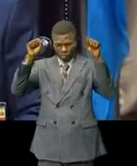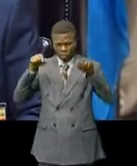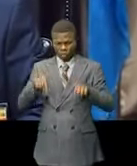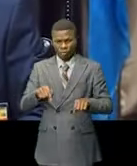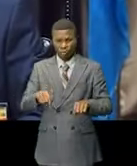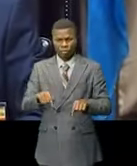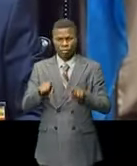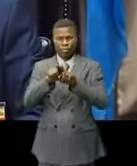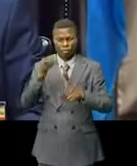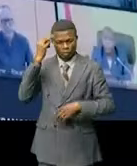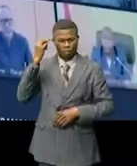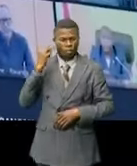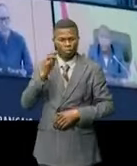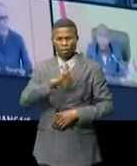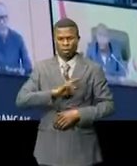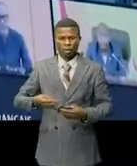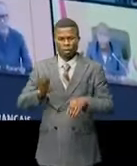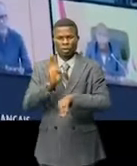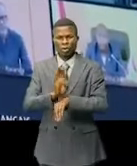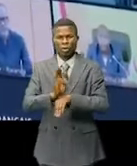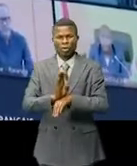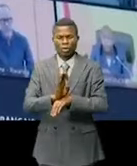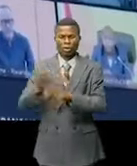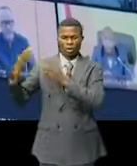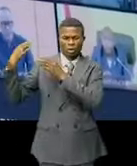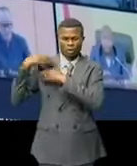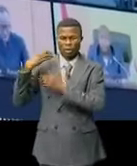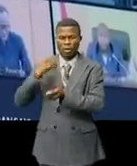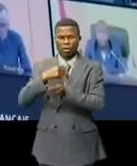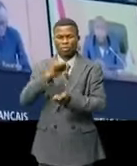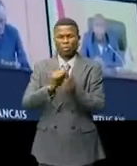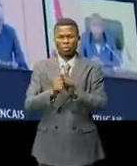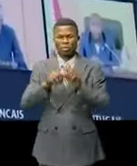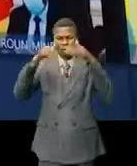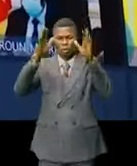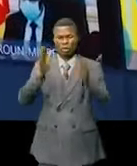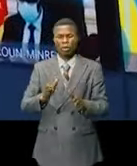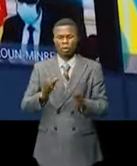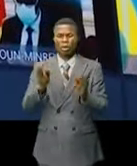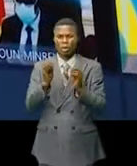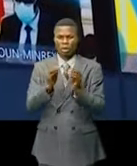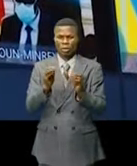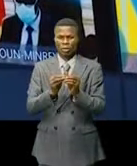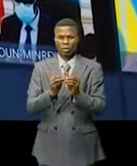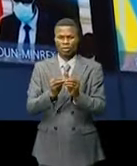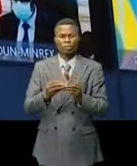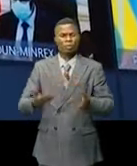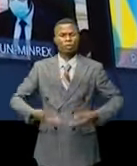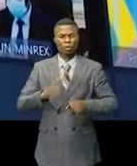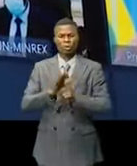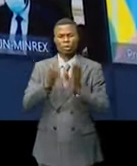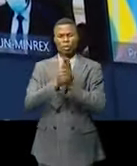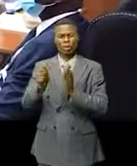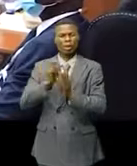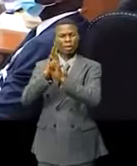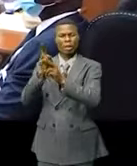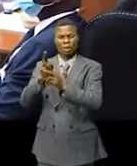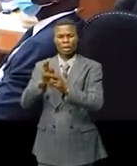Gakosso, ministre de la République du Congo en charge des affaires étrangères. Le dit Conseil avait salué la qualité du rapport